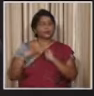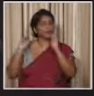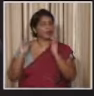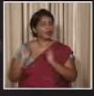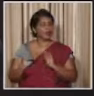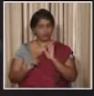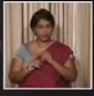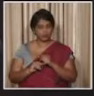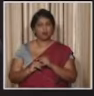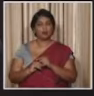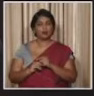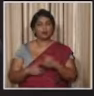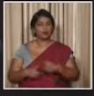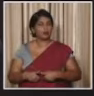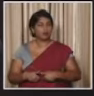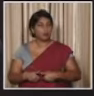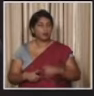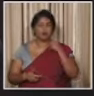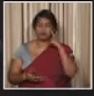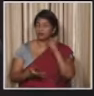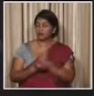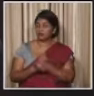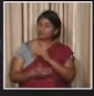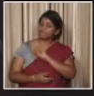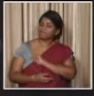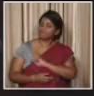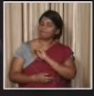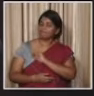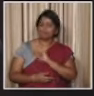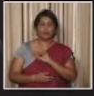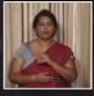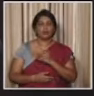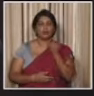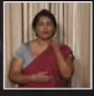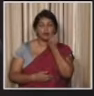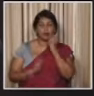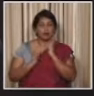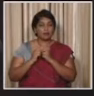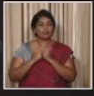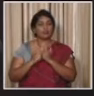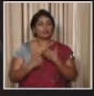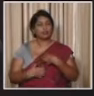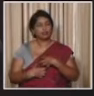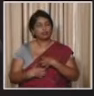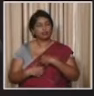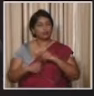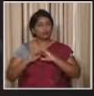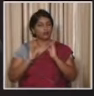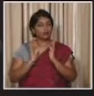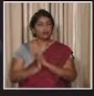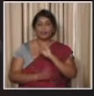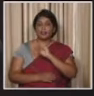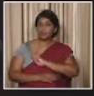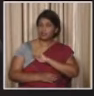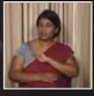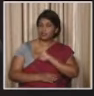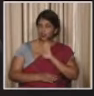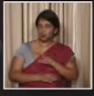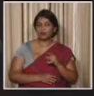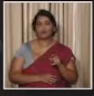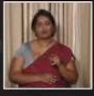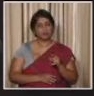ඕනේ. බඩගින්න දරා ගන්න පුරුදු වෙන්න ඕනේ. රෝග පීඩාවන්ගේ දුක වේදනාව ඉවස ගන්න පුරුදු වෙන්න